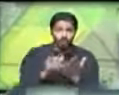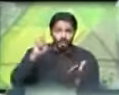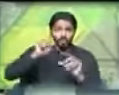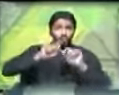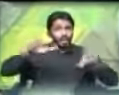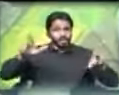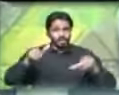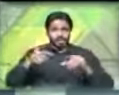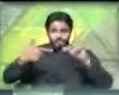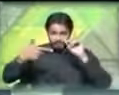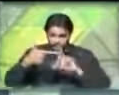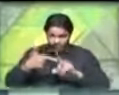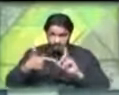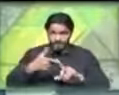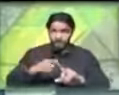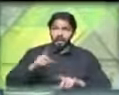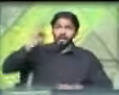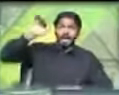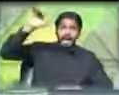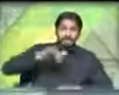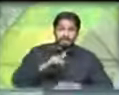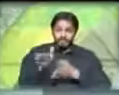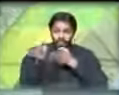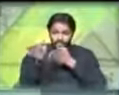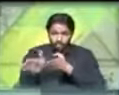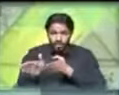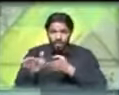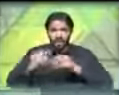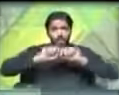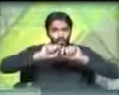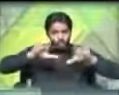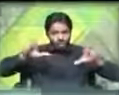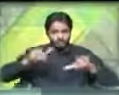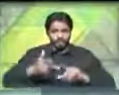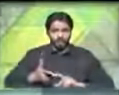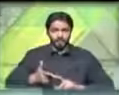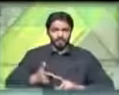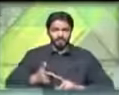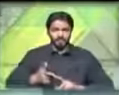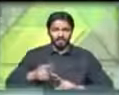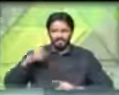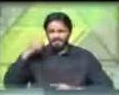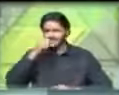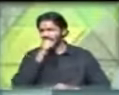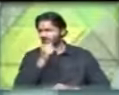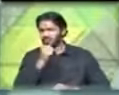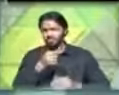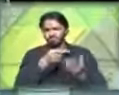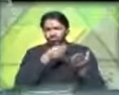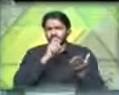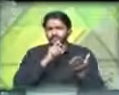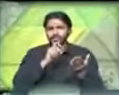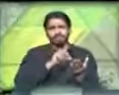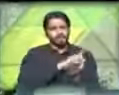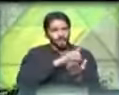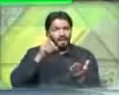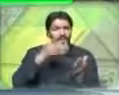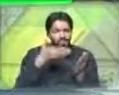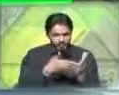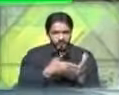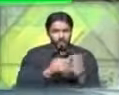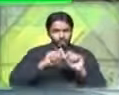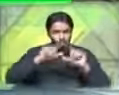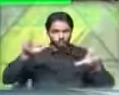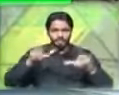تبارك وتعالى وحيا على النبي صلى الله عليه وسلم متمثلا في السنة لا تفهم.